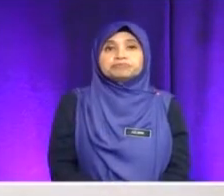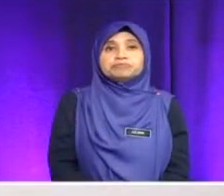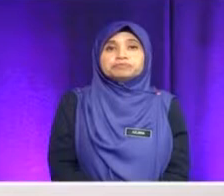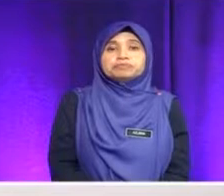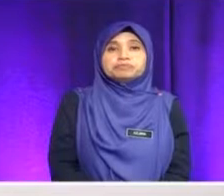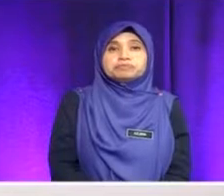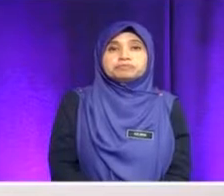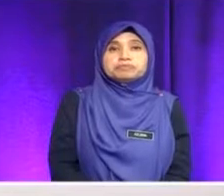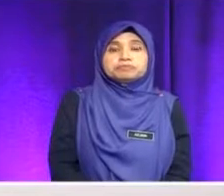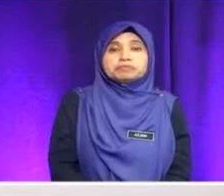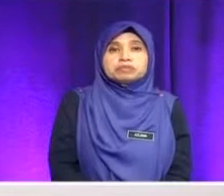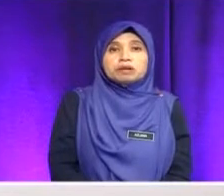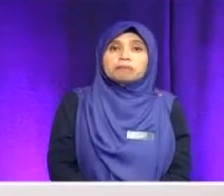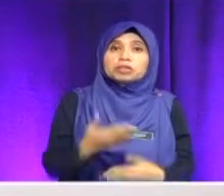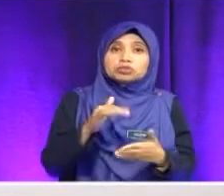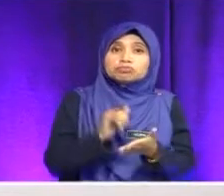kemudian